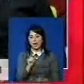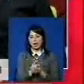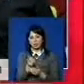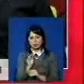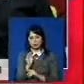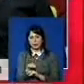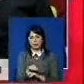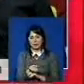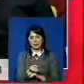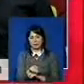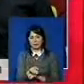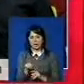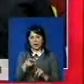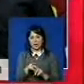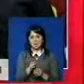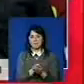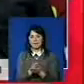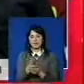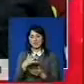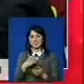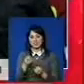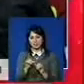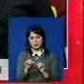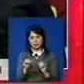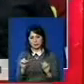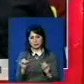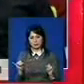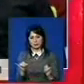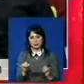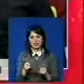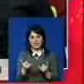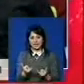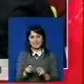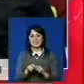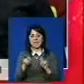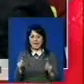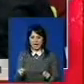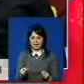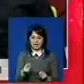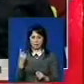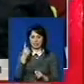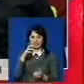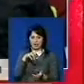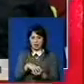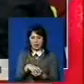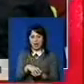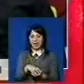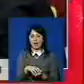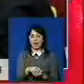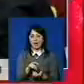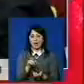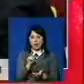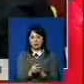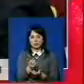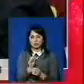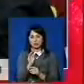აუცილებელი იმისთვის, რომ ეს მიმართულება საქართველოში კიდევ უფრო გაძლიერდეს? დღეს გაიხსნა საქართველოში პირველი ჰოსპისი და არის აუცილებელი